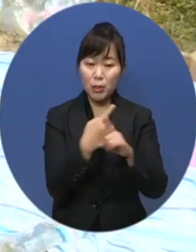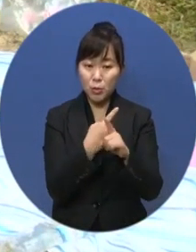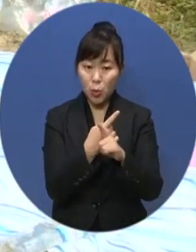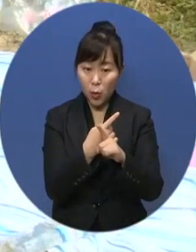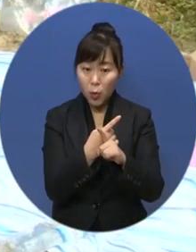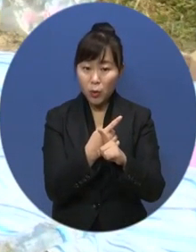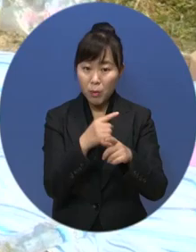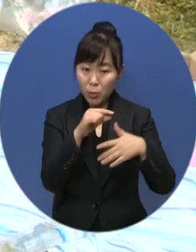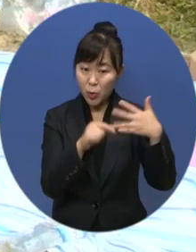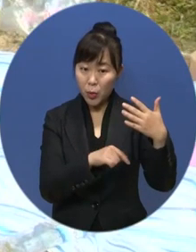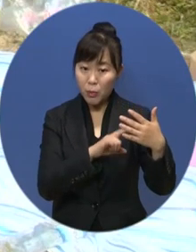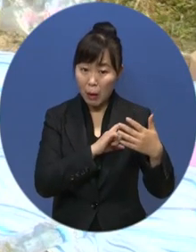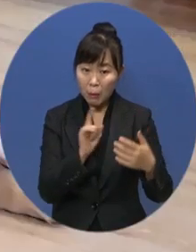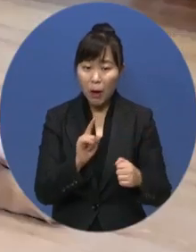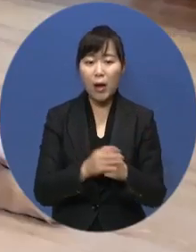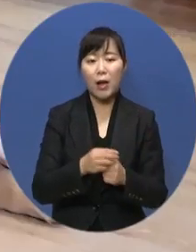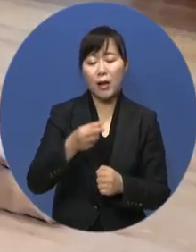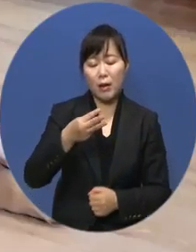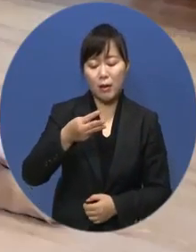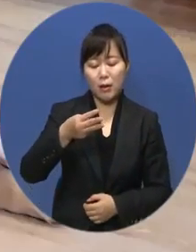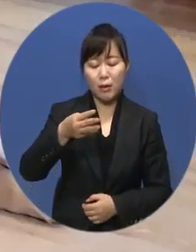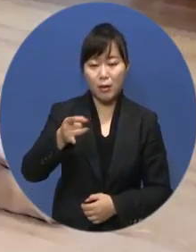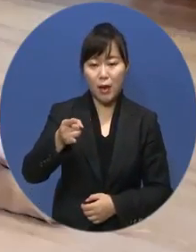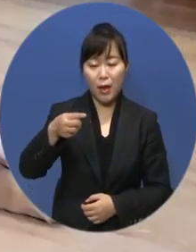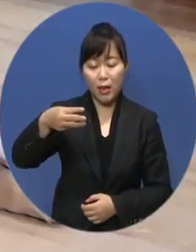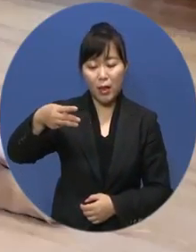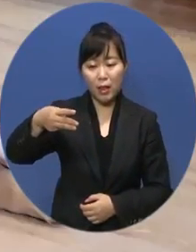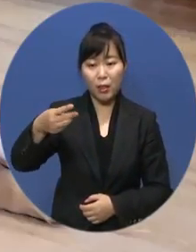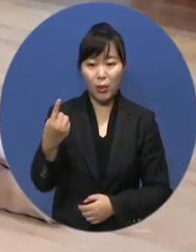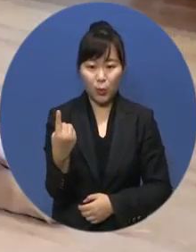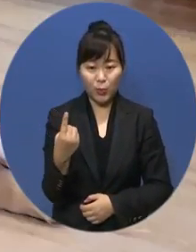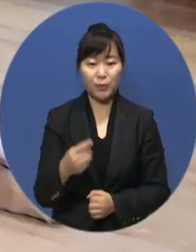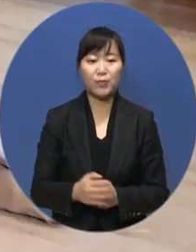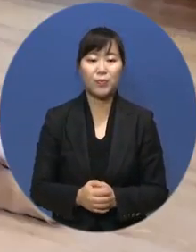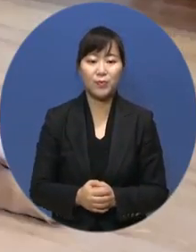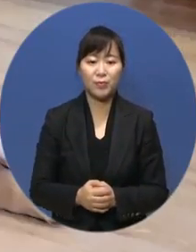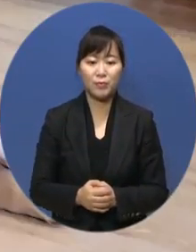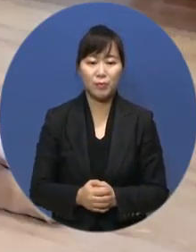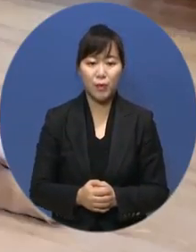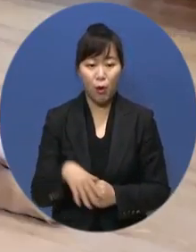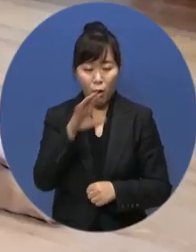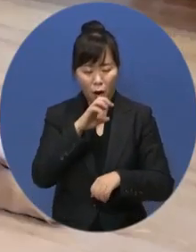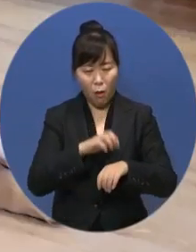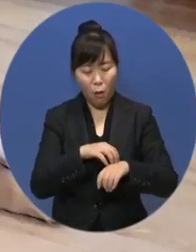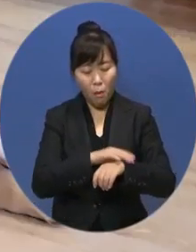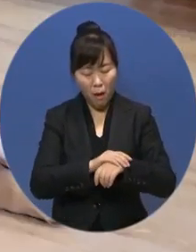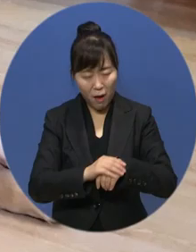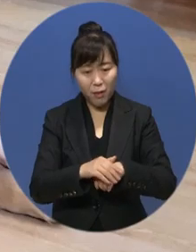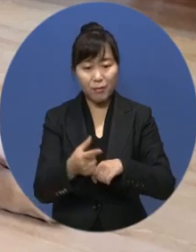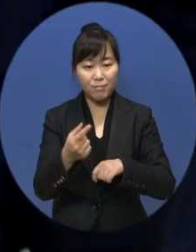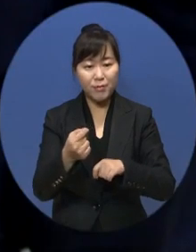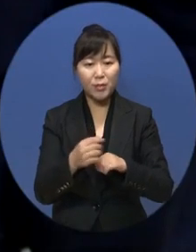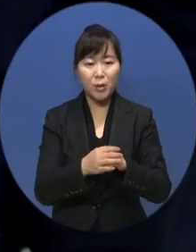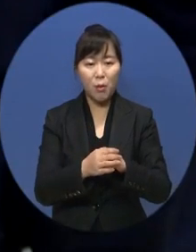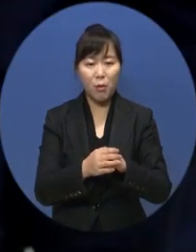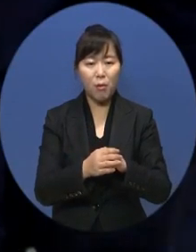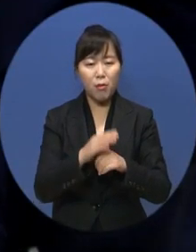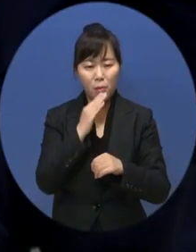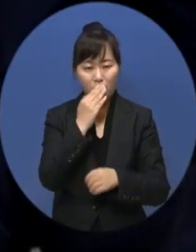주인공은 골든 리트리버 레토입니다. 잘 훈련된 레토는 성품이